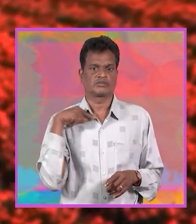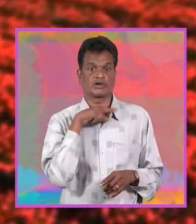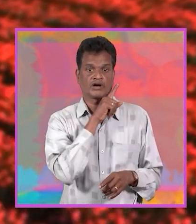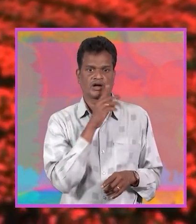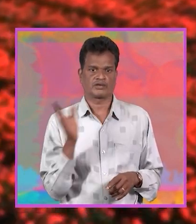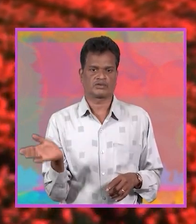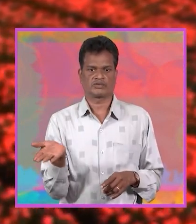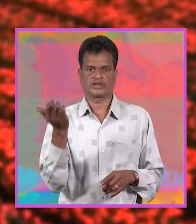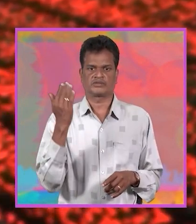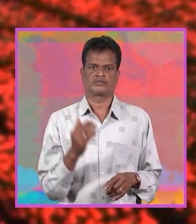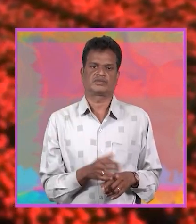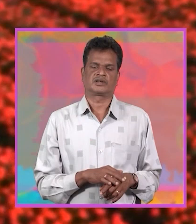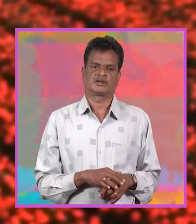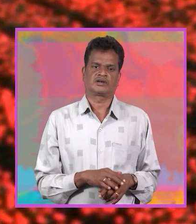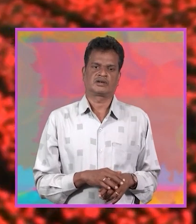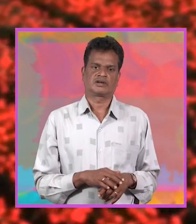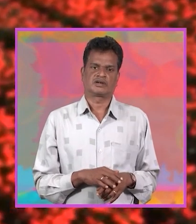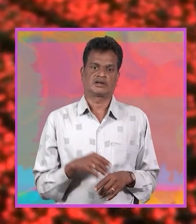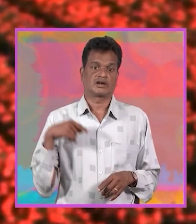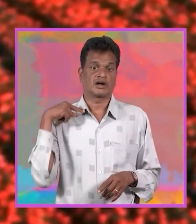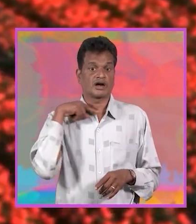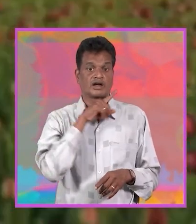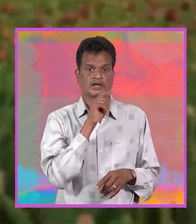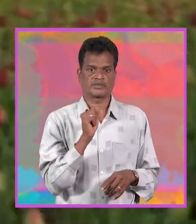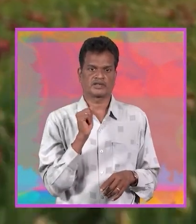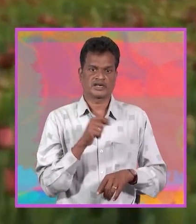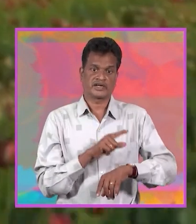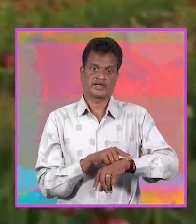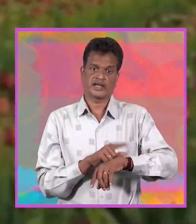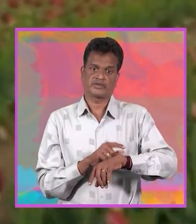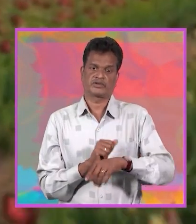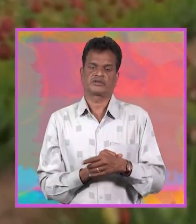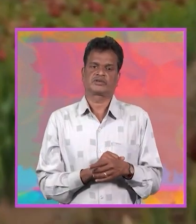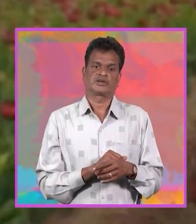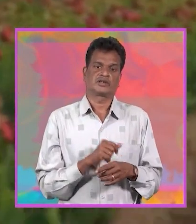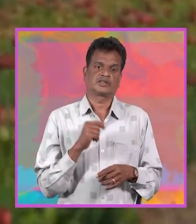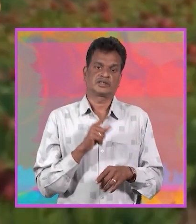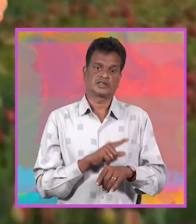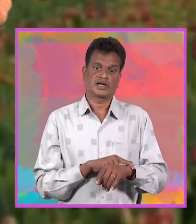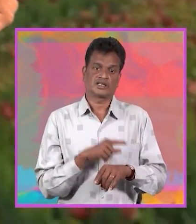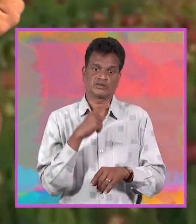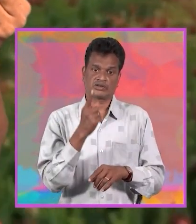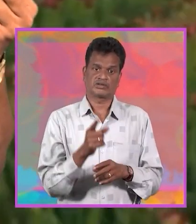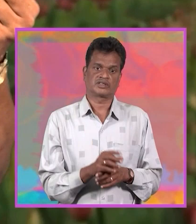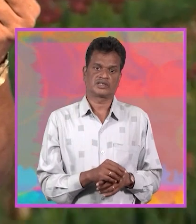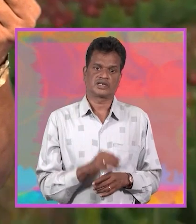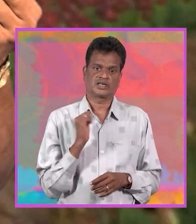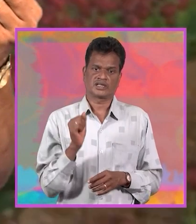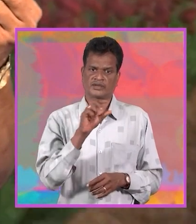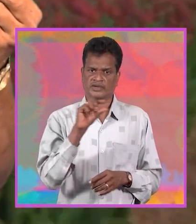பொழுதில் உதிக்கும். காலை பொழுது, காலை என்பது நேரத்தை குறிக்கக்கூடியது, காலத்தை குறிக்கக்கூடியது. அதனால் இது எப்பெயரை